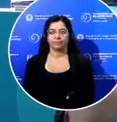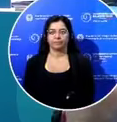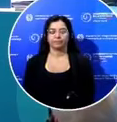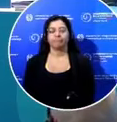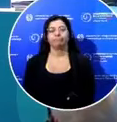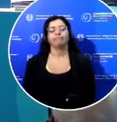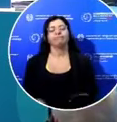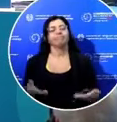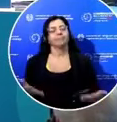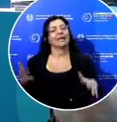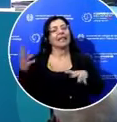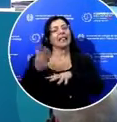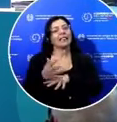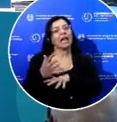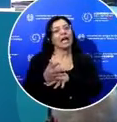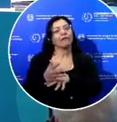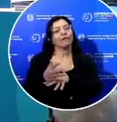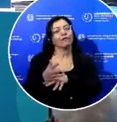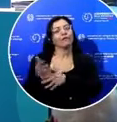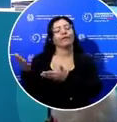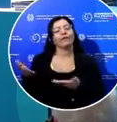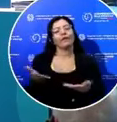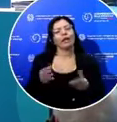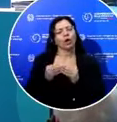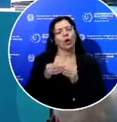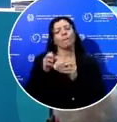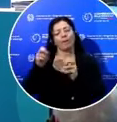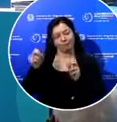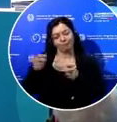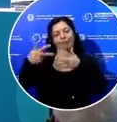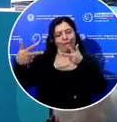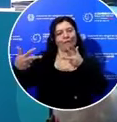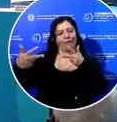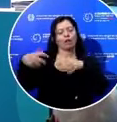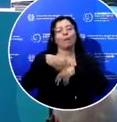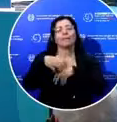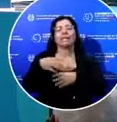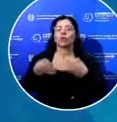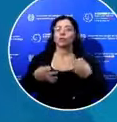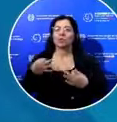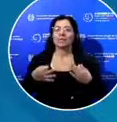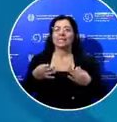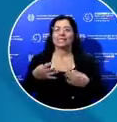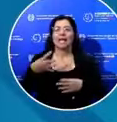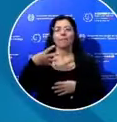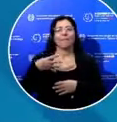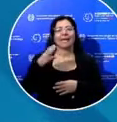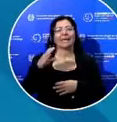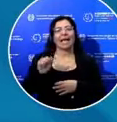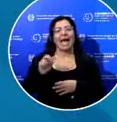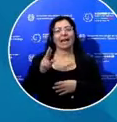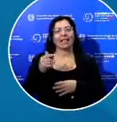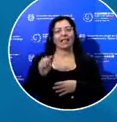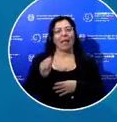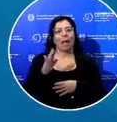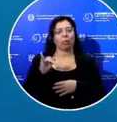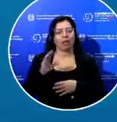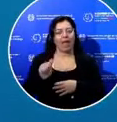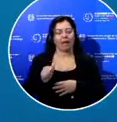E ora l'intervento anch'esso attraverso un video del Ministro della Giustizia, Marta Cartabia.